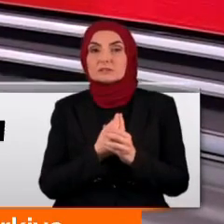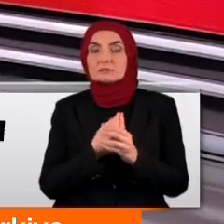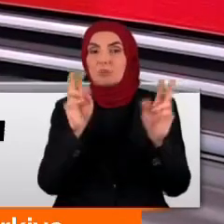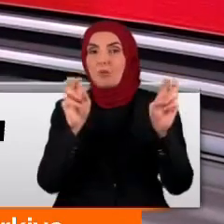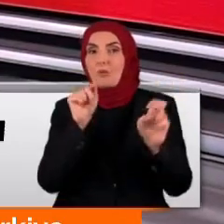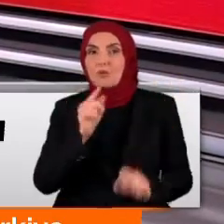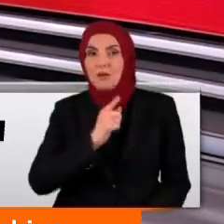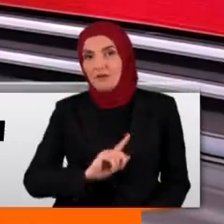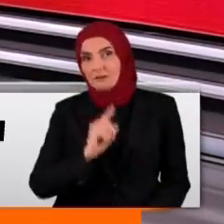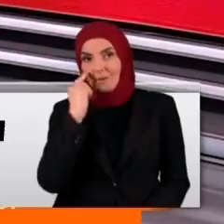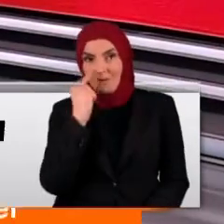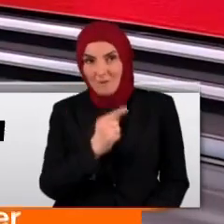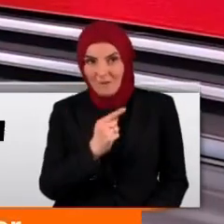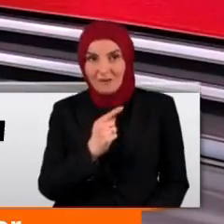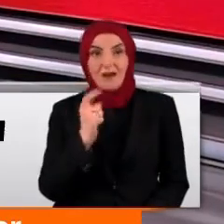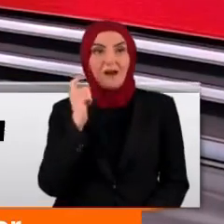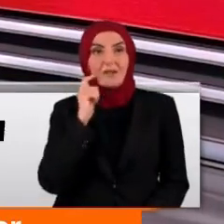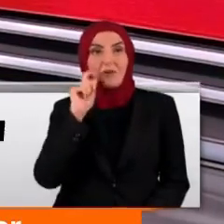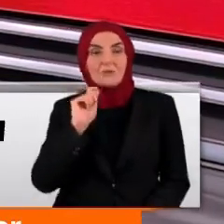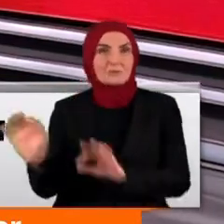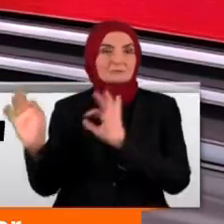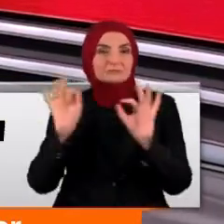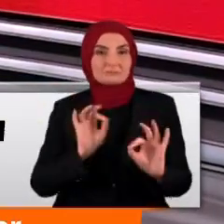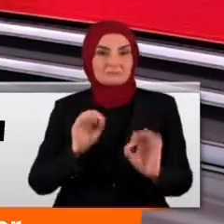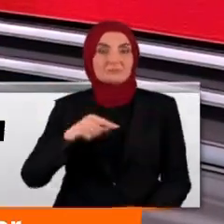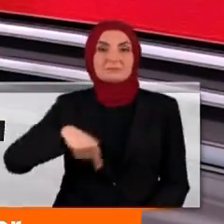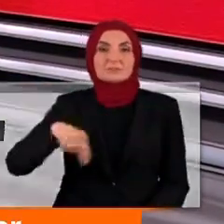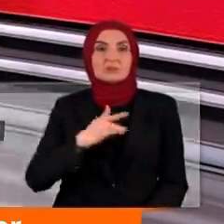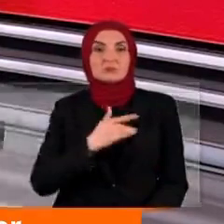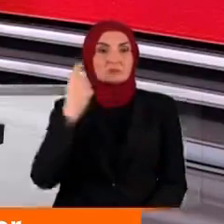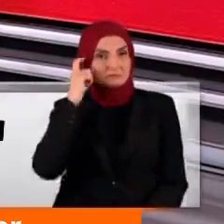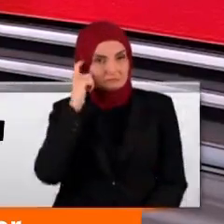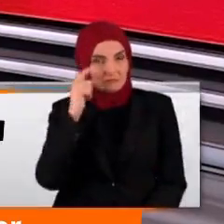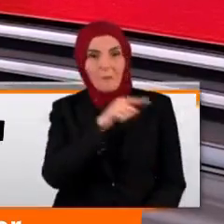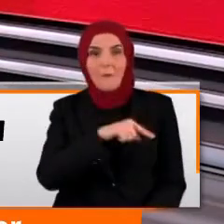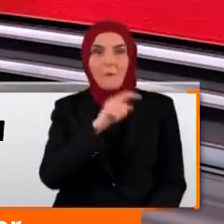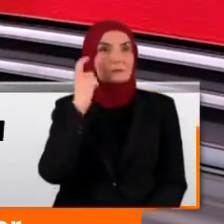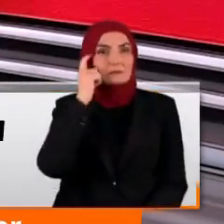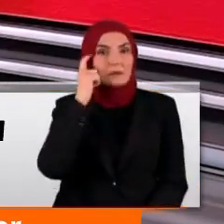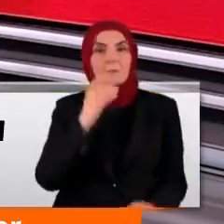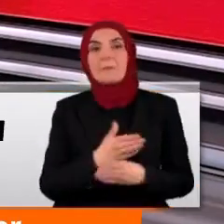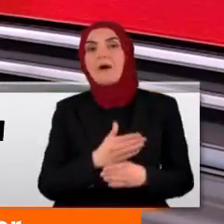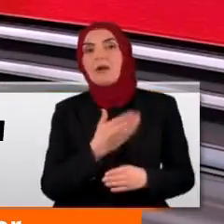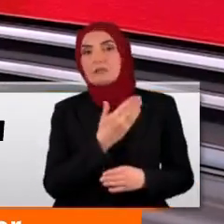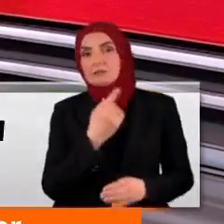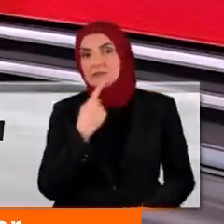bir atasözünden alıntı yaparak yorumladı. Biz can, onlar mal derdindeler. Ana haber başladı.